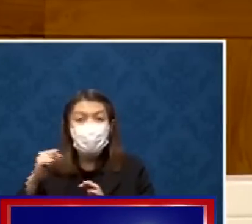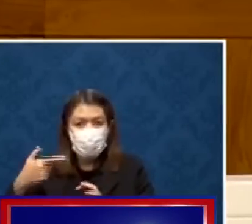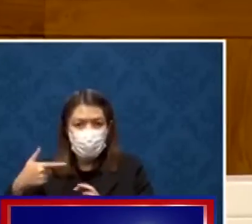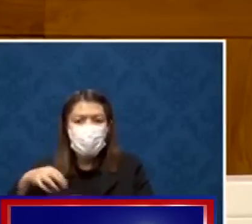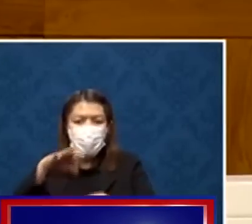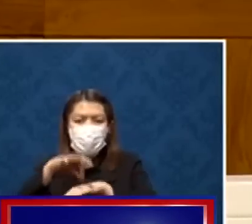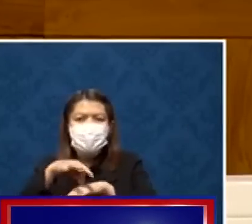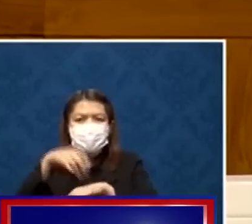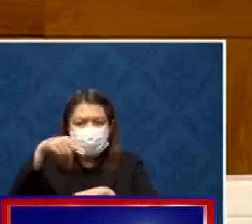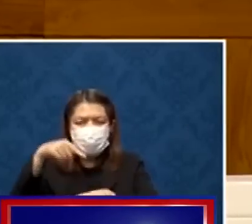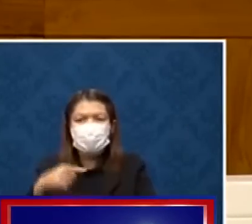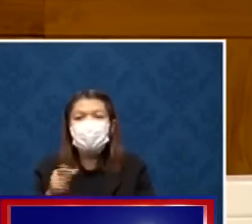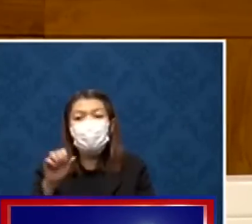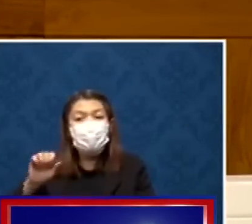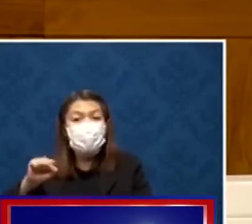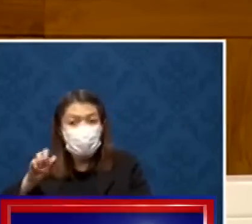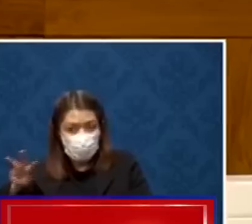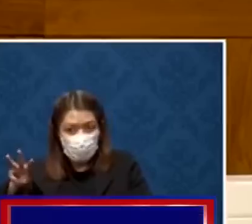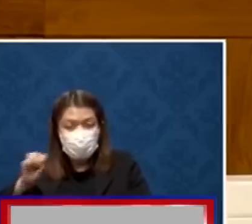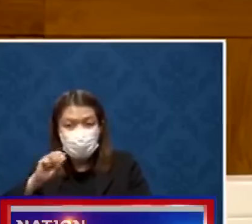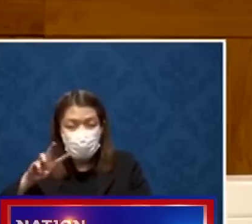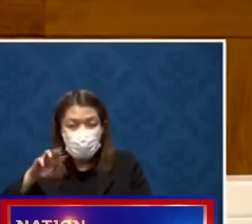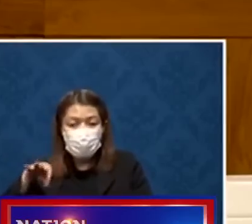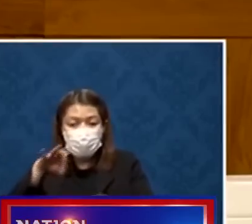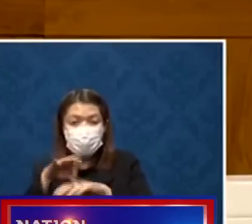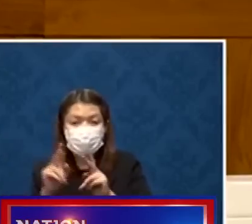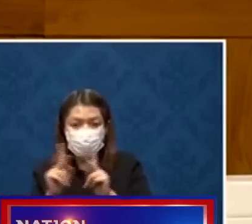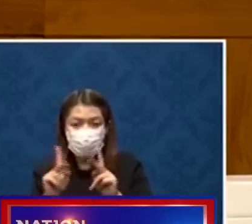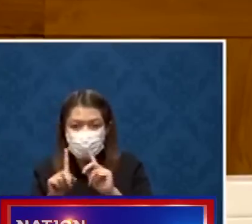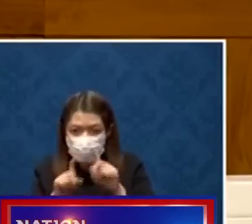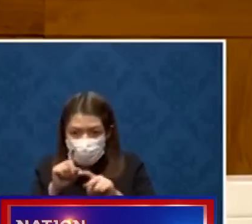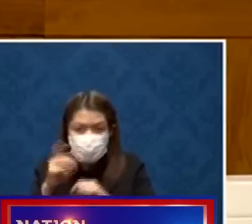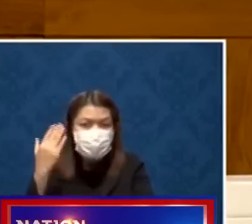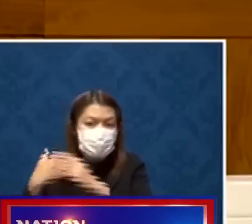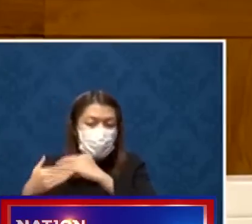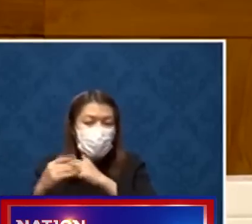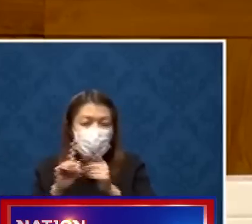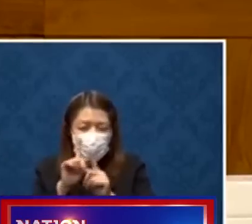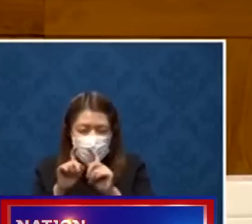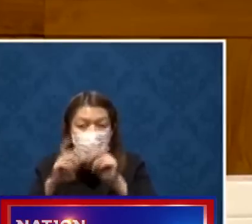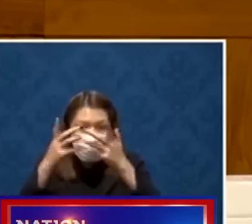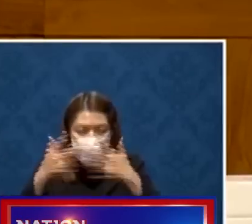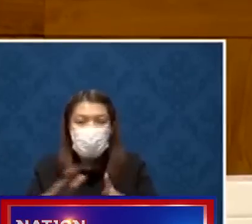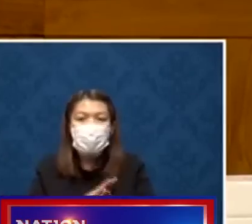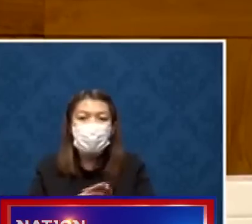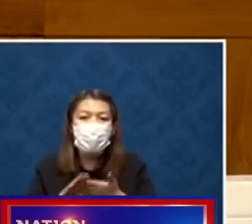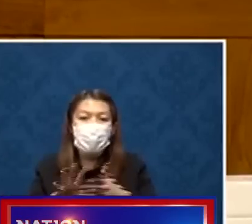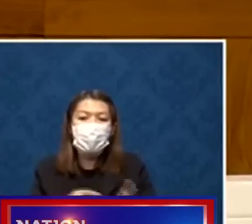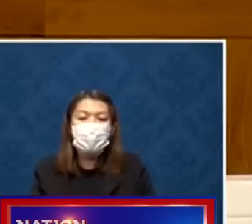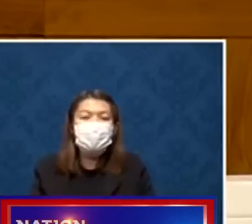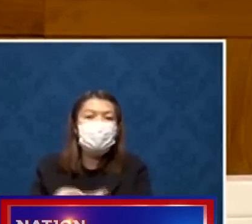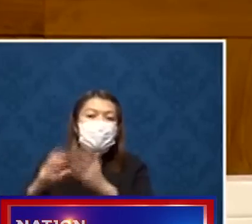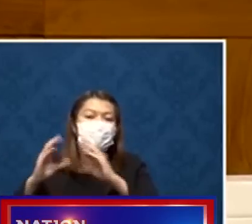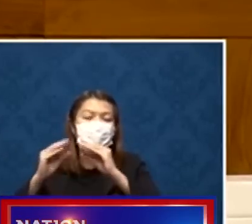าที่วุฒิสภาให้วุฒิสภาตั้งกรรมาธิการสอบประวัติสอบเสร็จเรียบร้อยแล้วก็เสนอต่อที่ประชุม